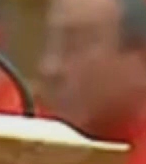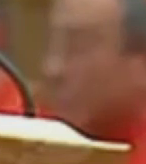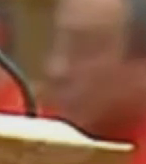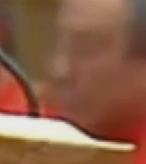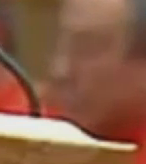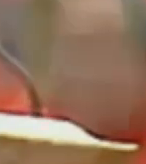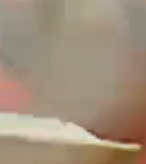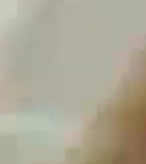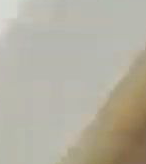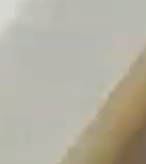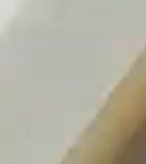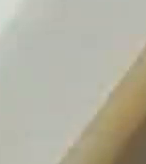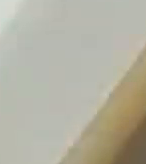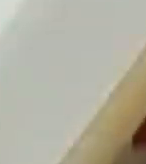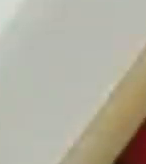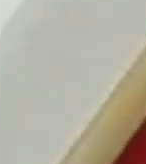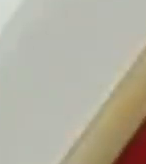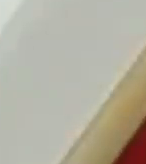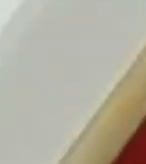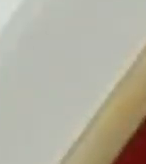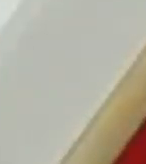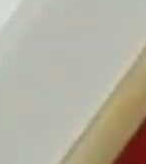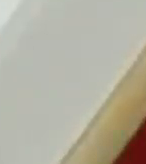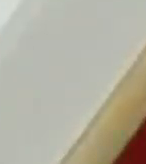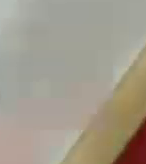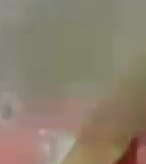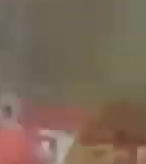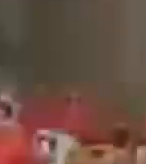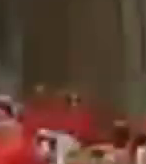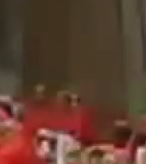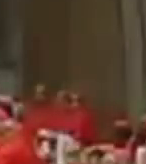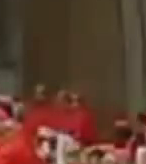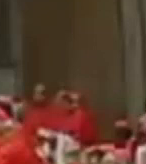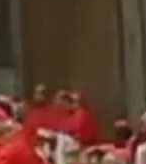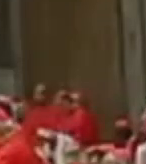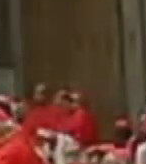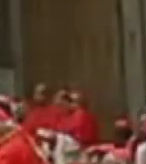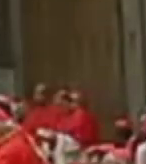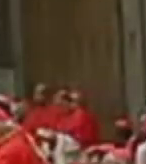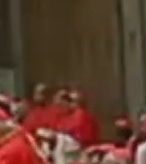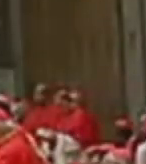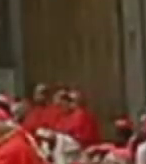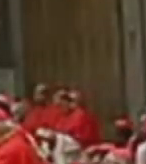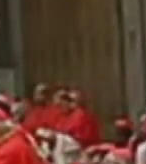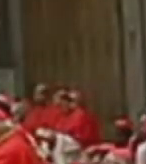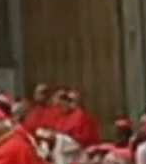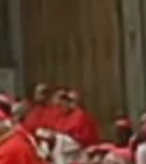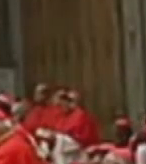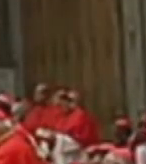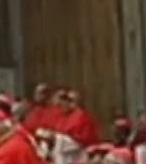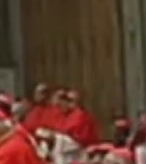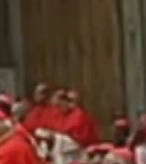สในวันที่ได้รับแต่งตั้งเป็นสมเด็จพระสันตะปาปาองค์ที่266เมื่อวันที่13มีนาคม